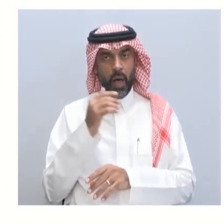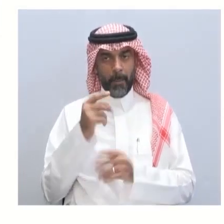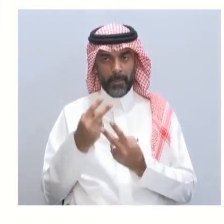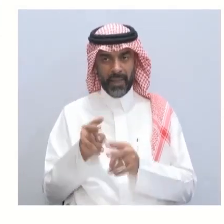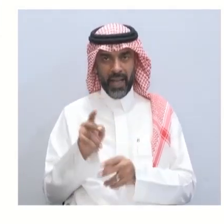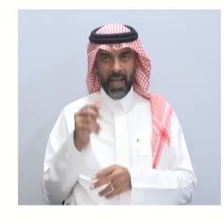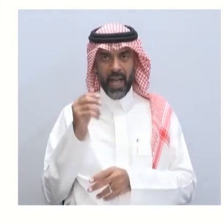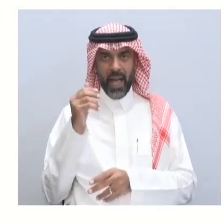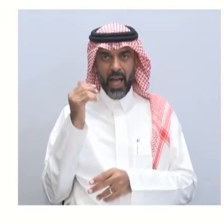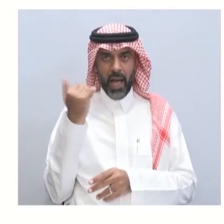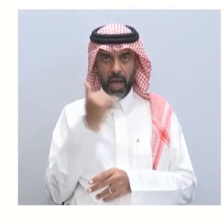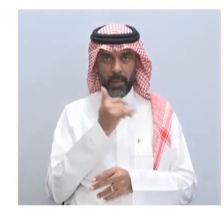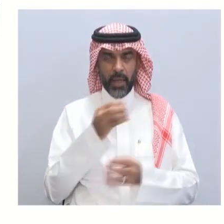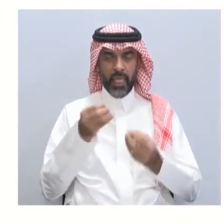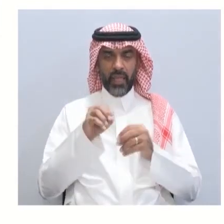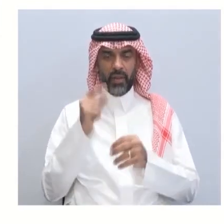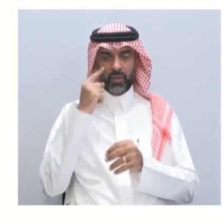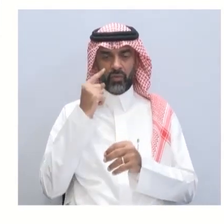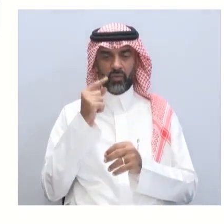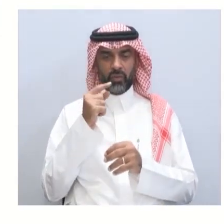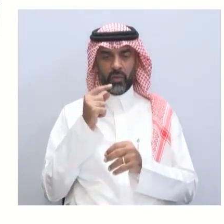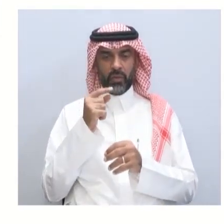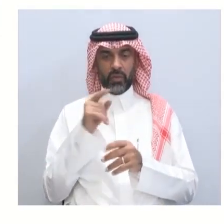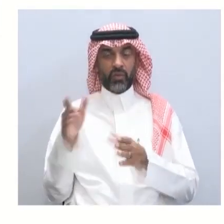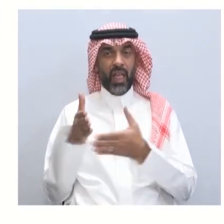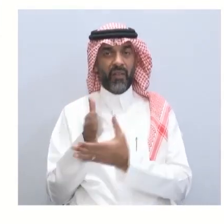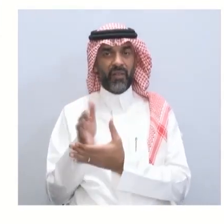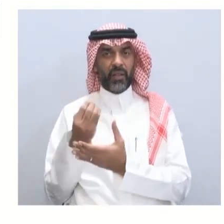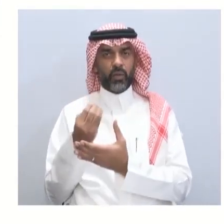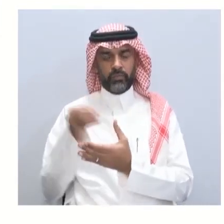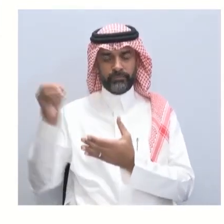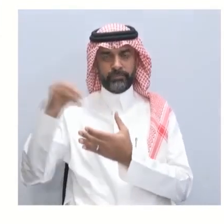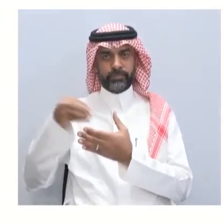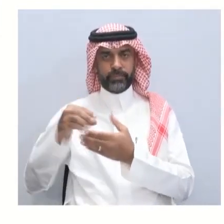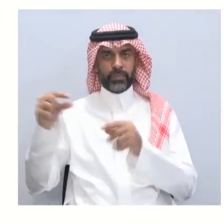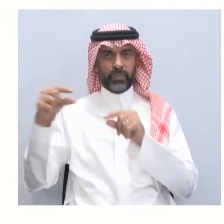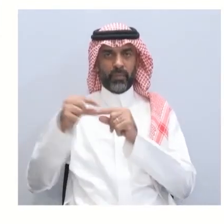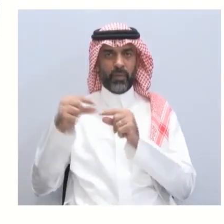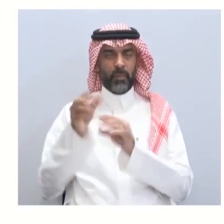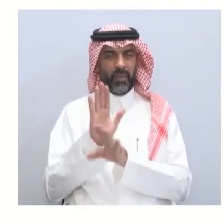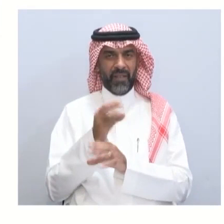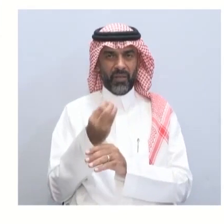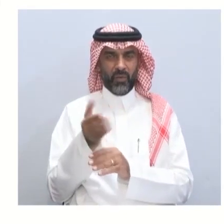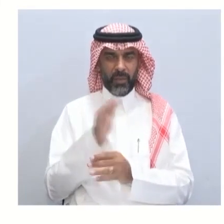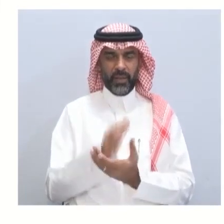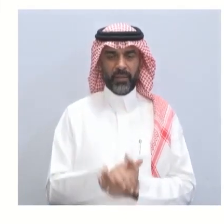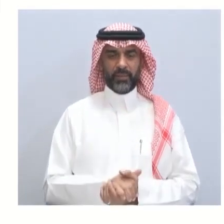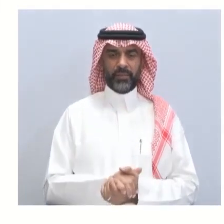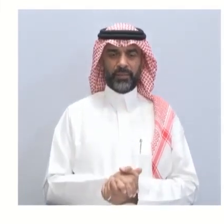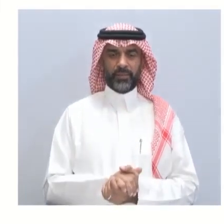القائمه نلاحظ لدينا ان هذا المكان فارغ لم نقم بمل ماذا ستكون هذه